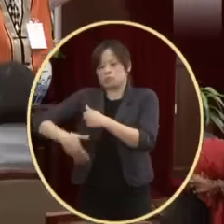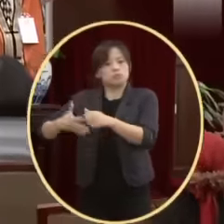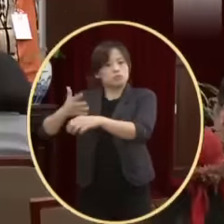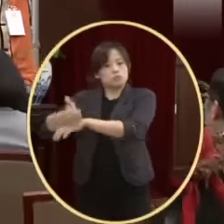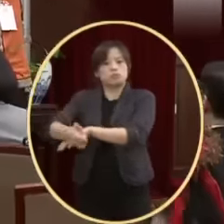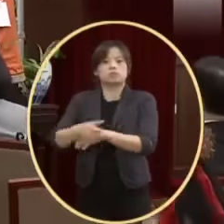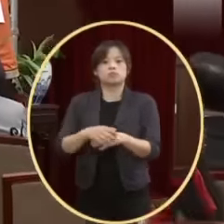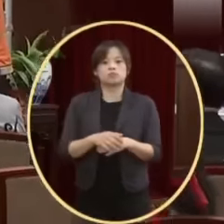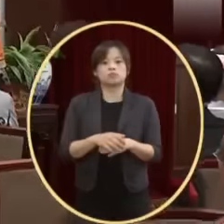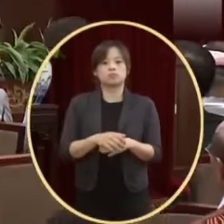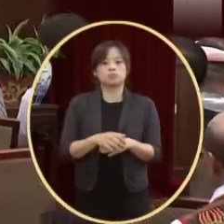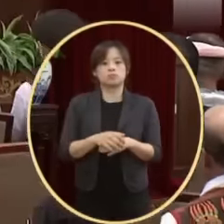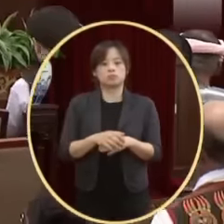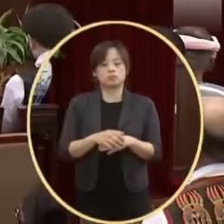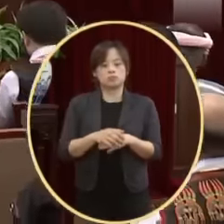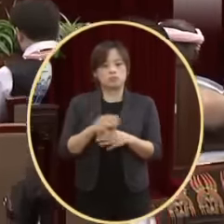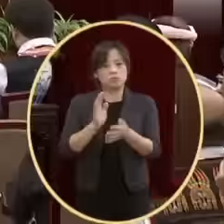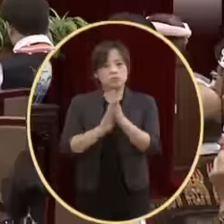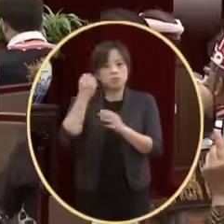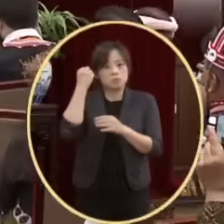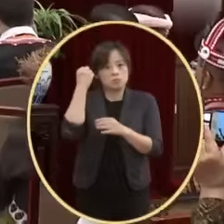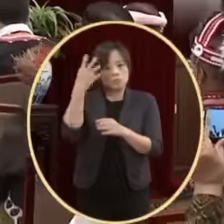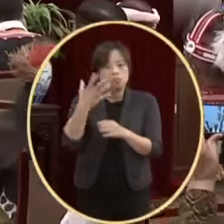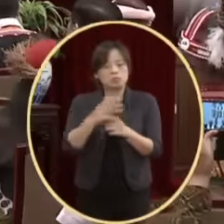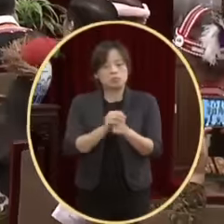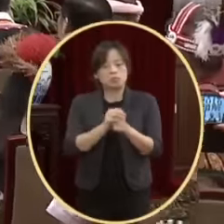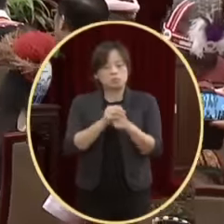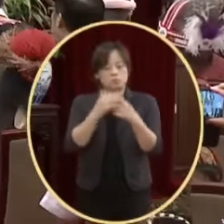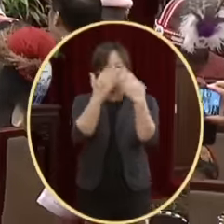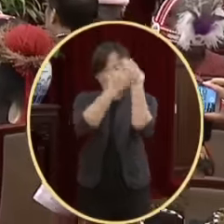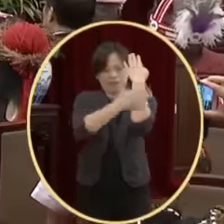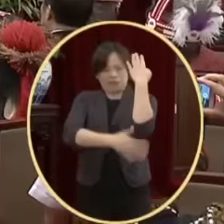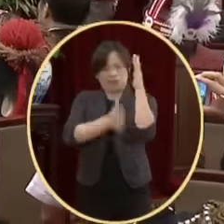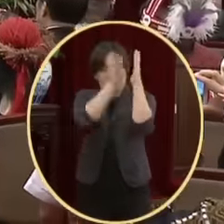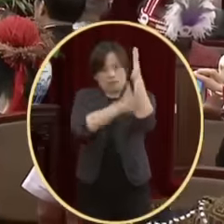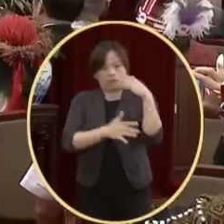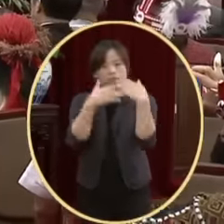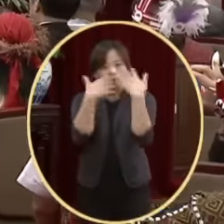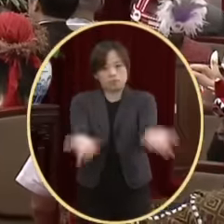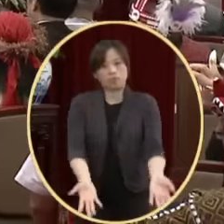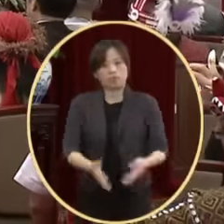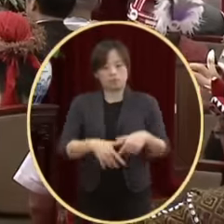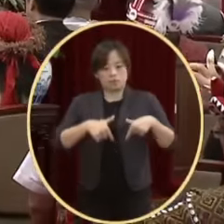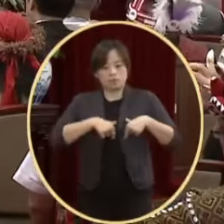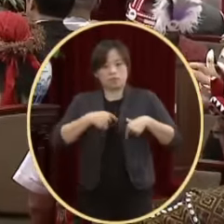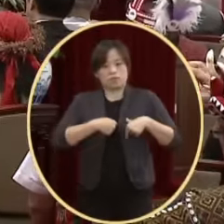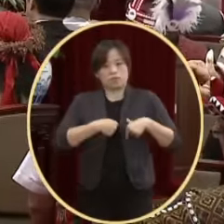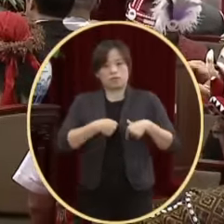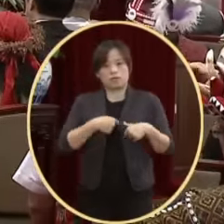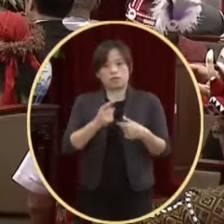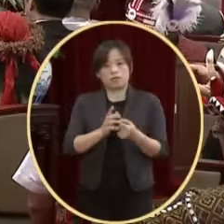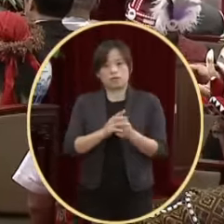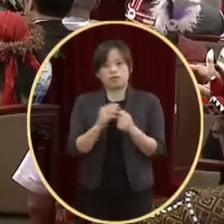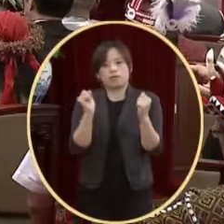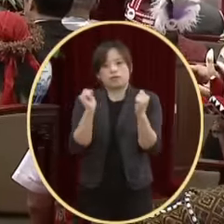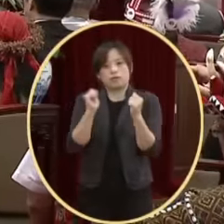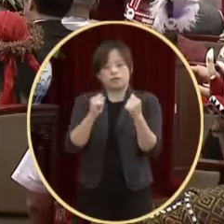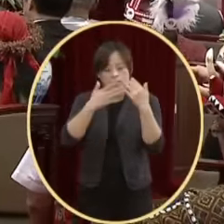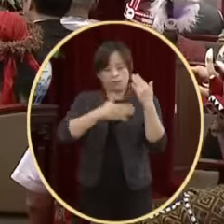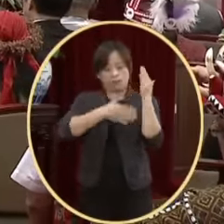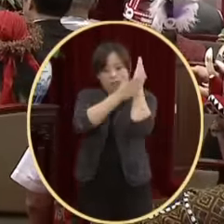去，族群对立的高墙要倒塌，心中那一道冷漠的